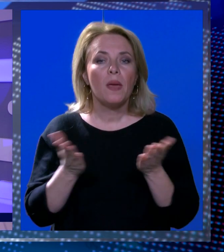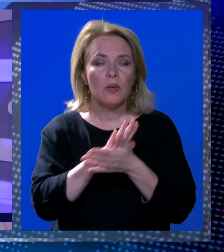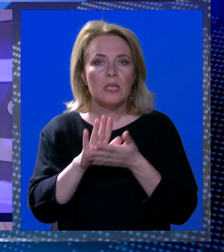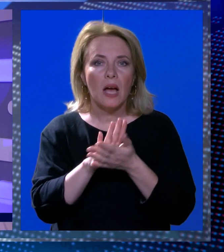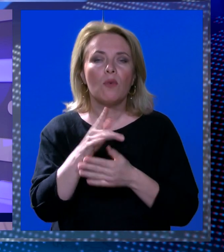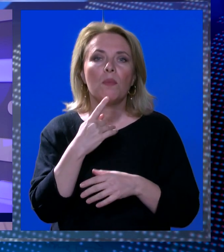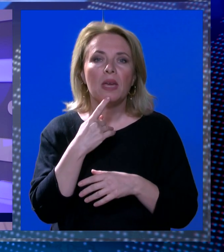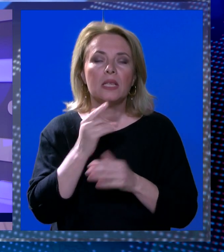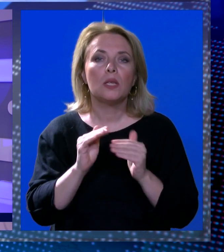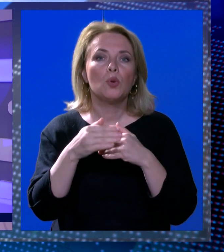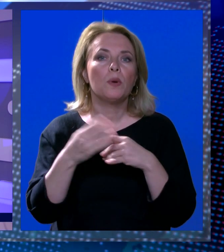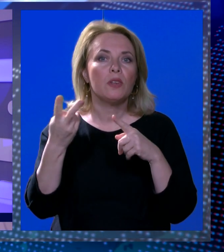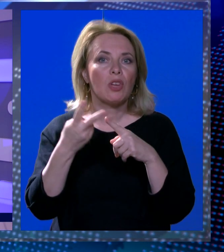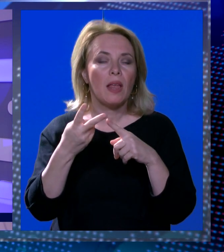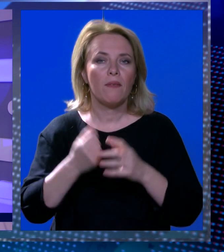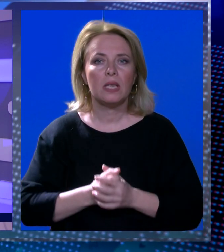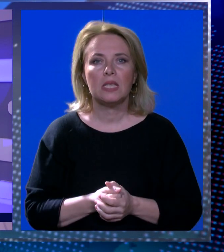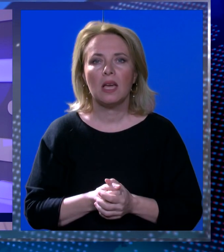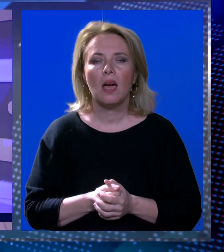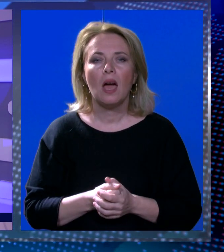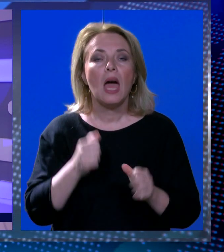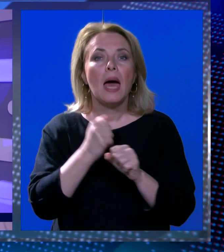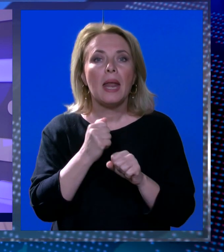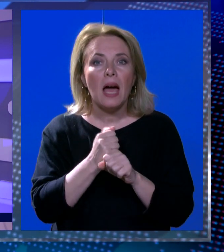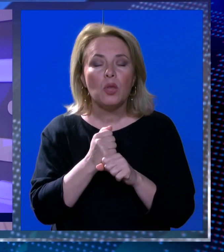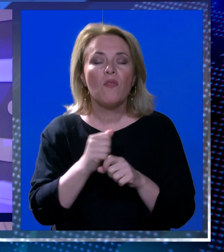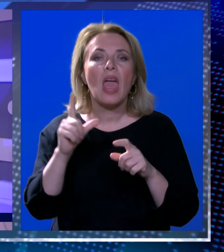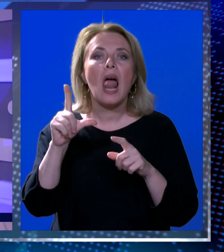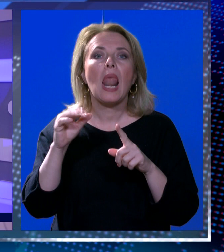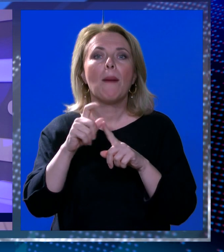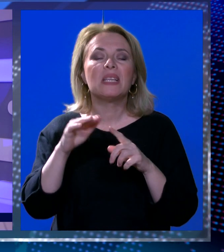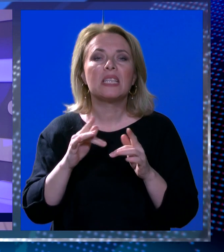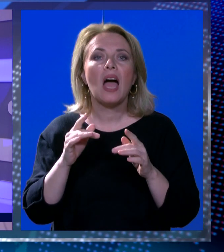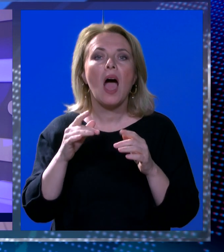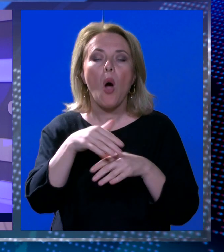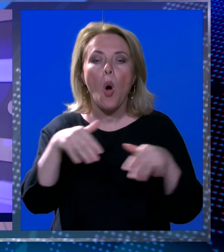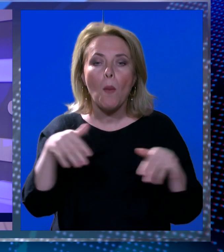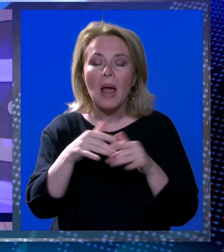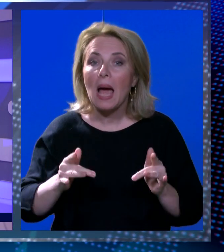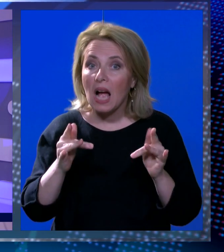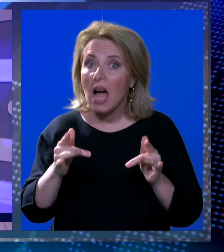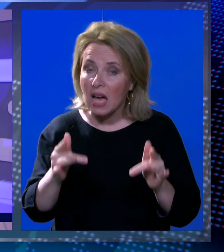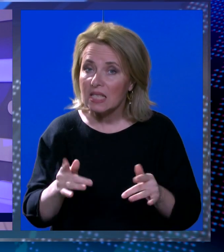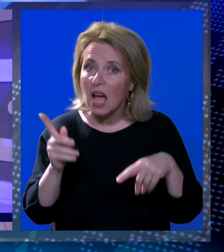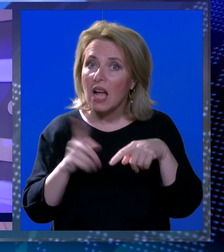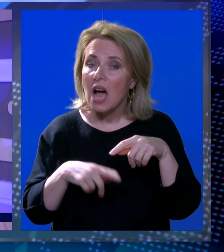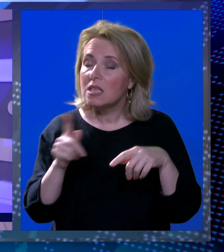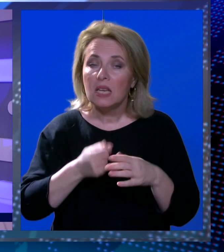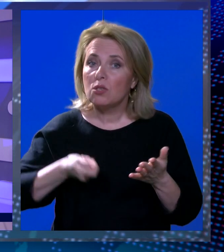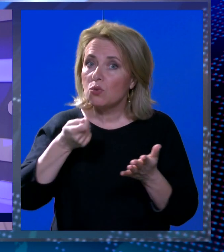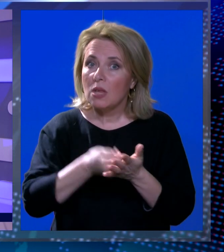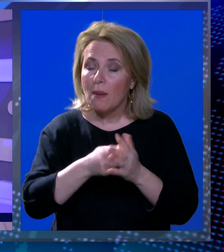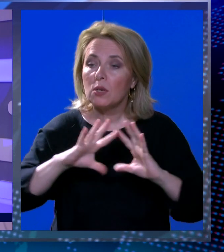Dobar večer u Dnevniku na znakovnom jeziku Dubrovačke televizije. Radovi na Lapadskoj obali kasne, a penali nisu naplaćeni